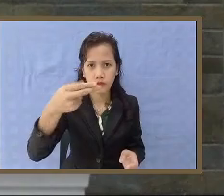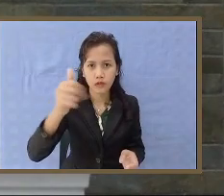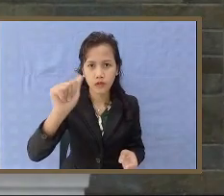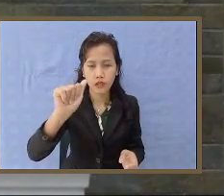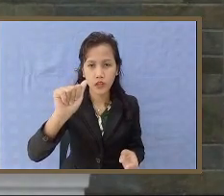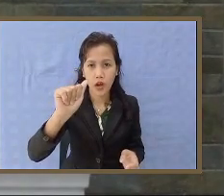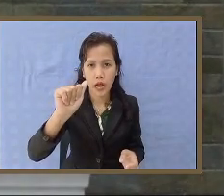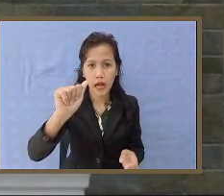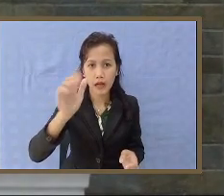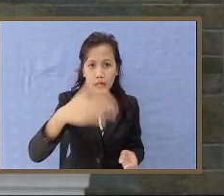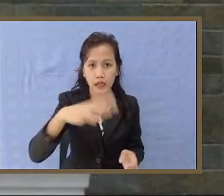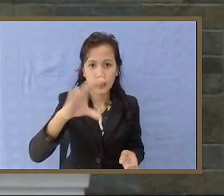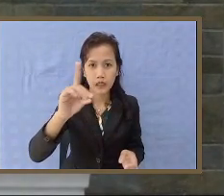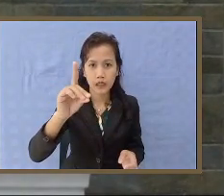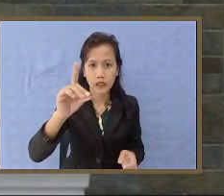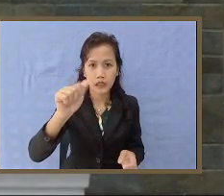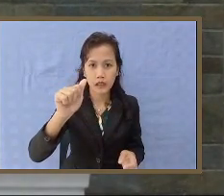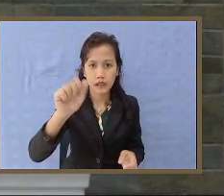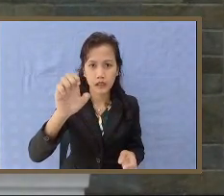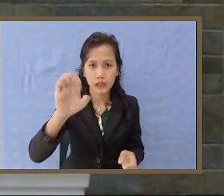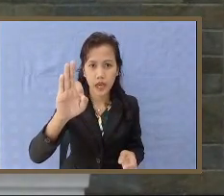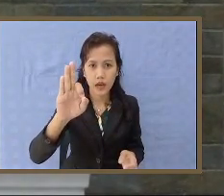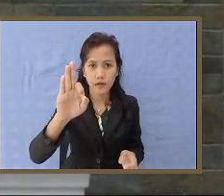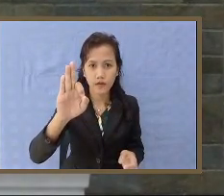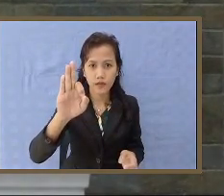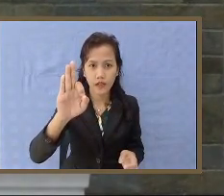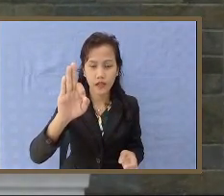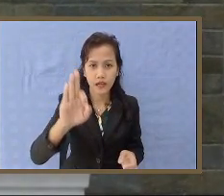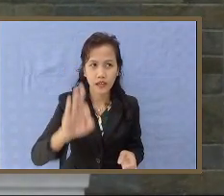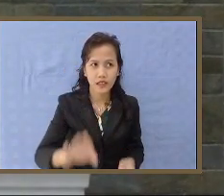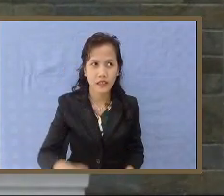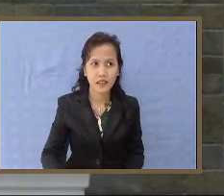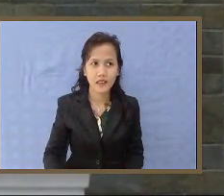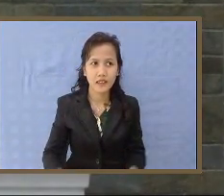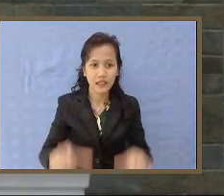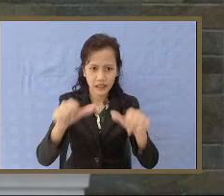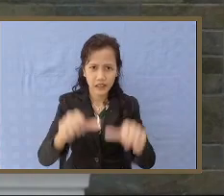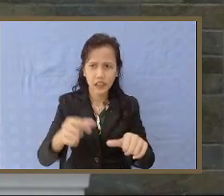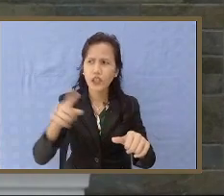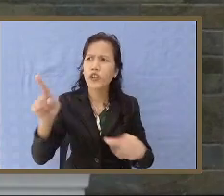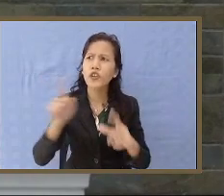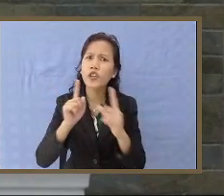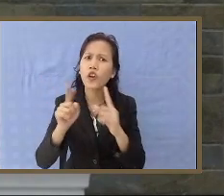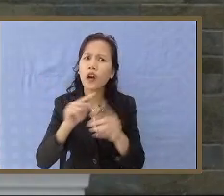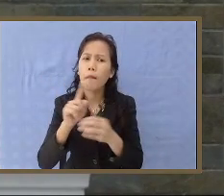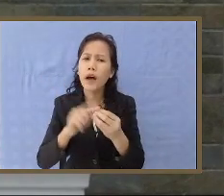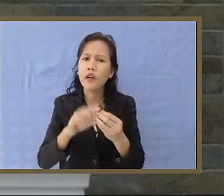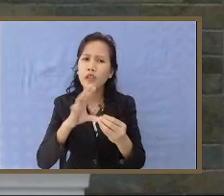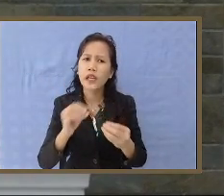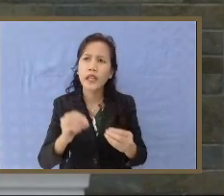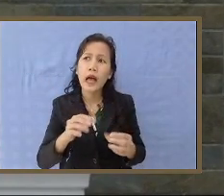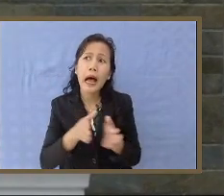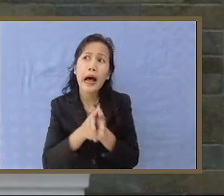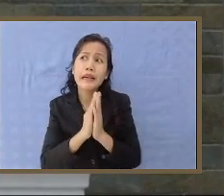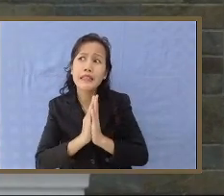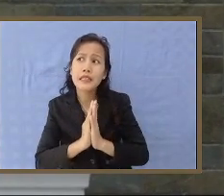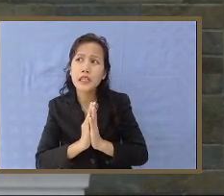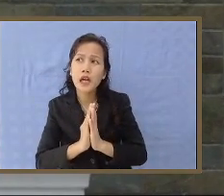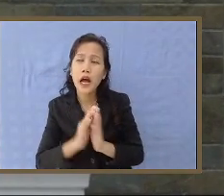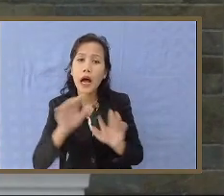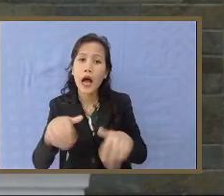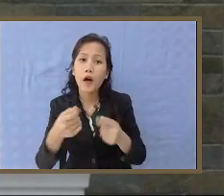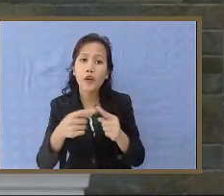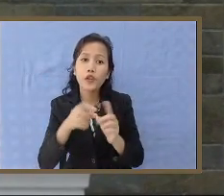nyong balikan yung verse na yon. Pwede kong padalas po sa inyo yon. And then pag nakita nyo po yung verse na yon sa chapter na yon, and then eto